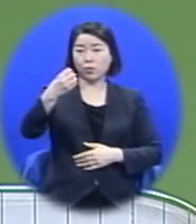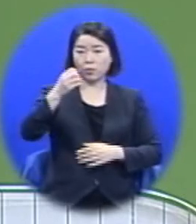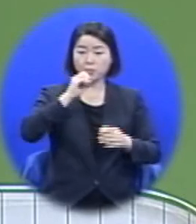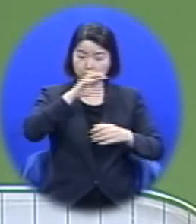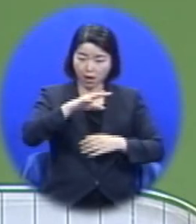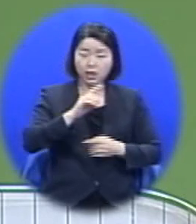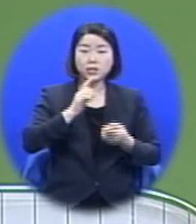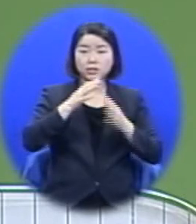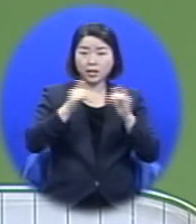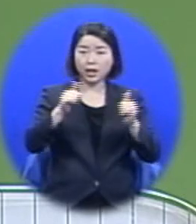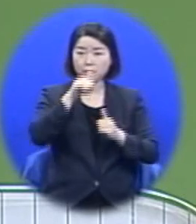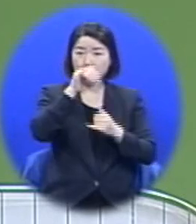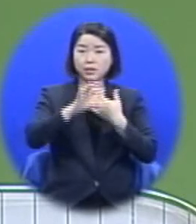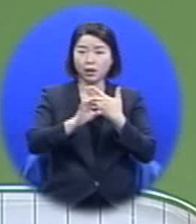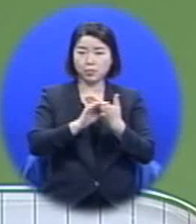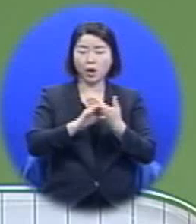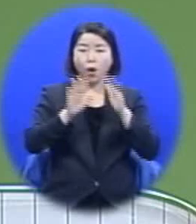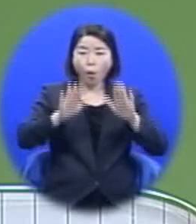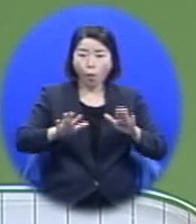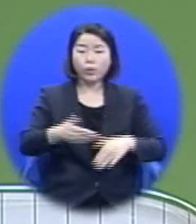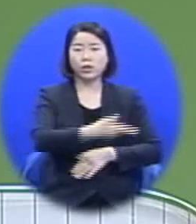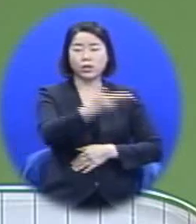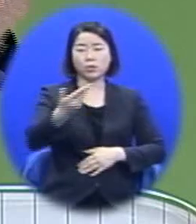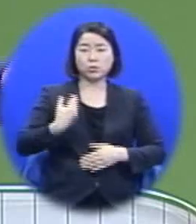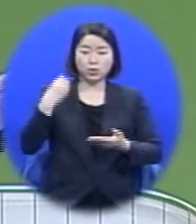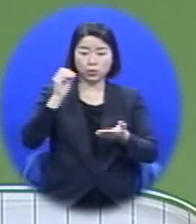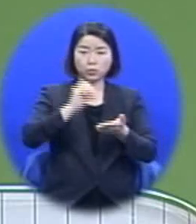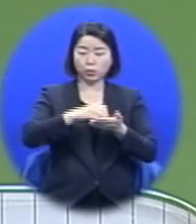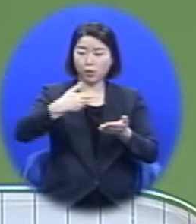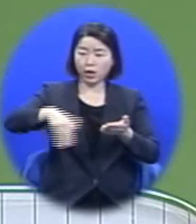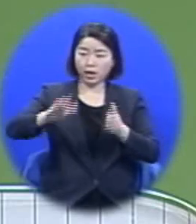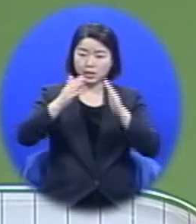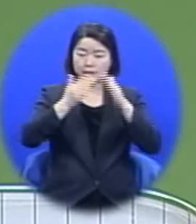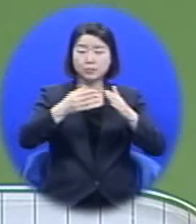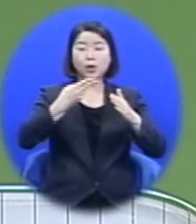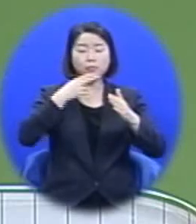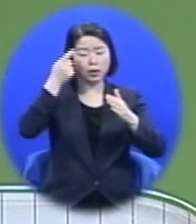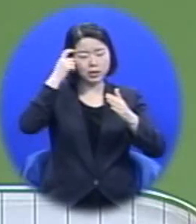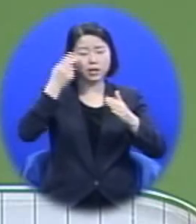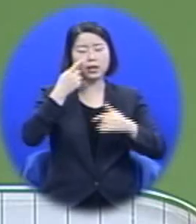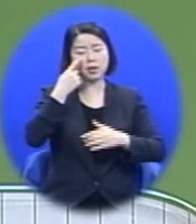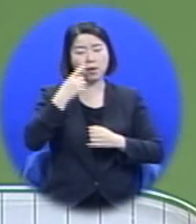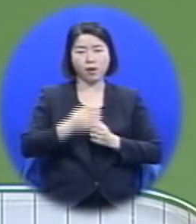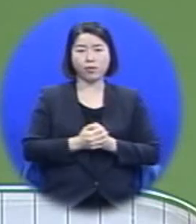있다면 오늘 여러분이 돌아갈 집이 없다고 한번 상상해보세요